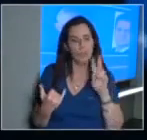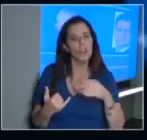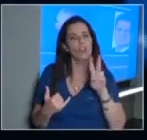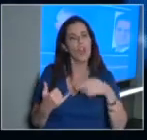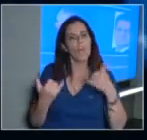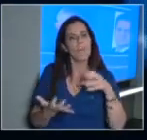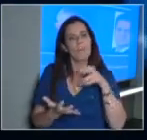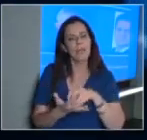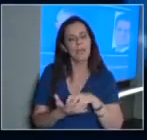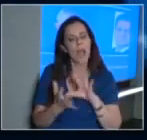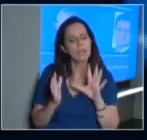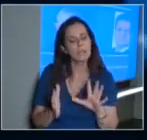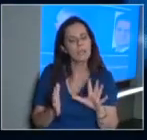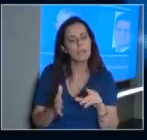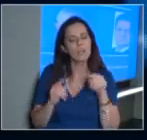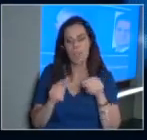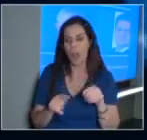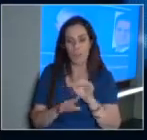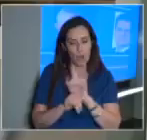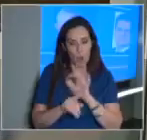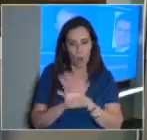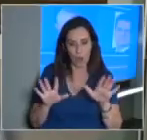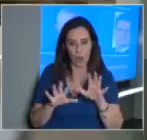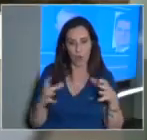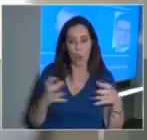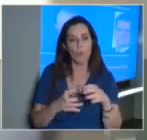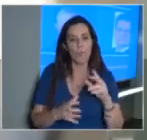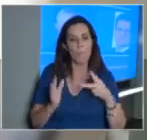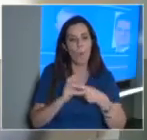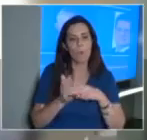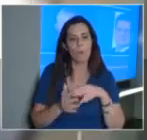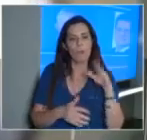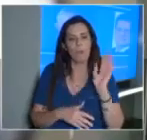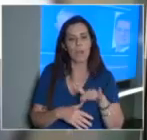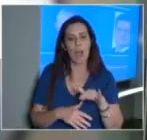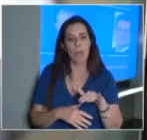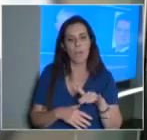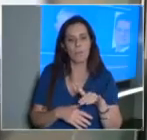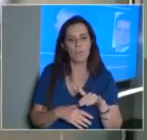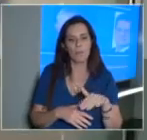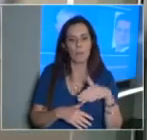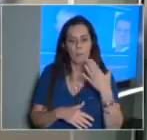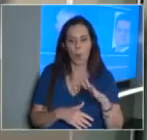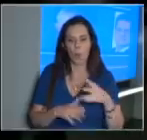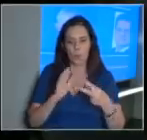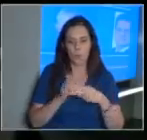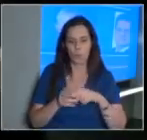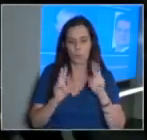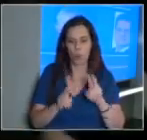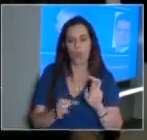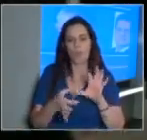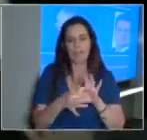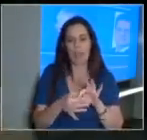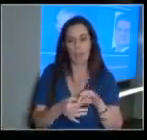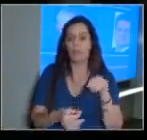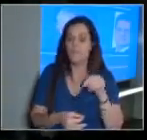היום מרכז כובד שאליו לא רק גופים פוליטיים, אלא גם גופים מחוץ למערכת הפוליטית יכולים